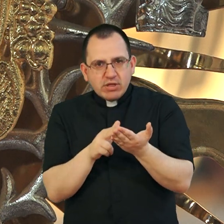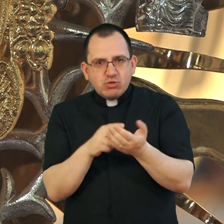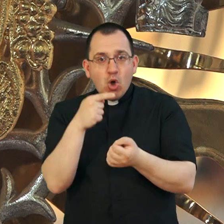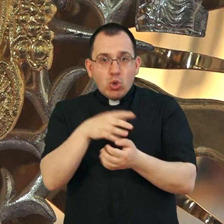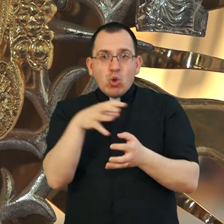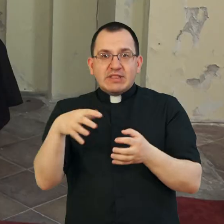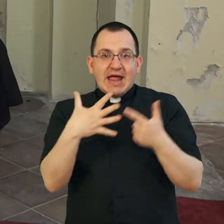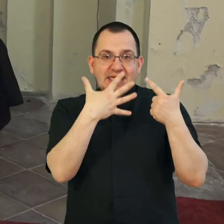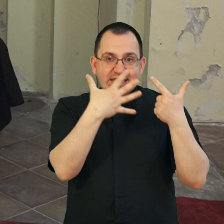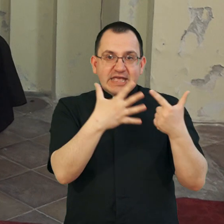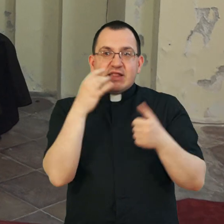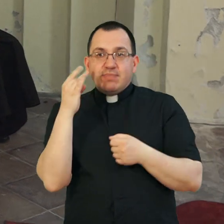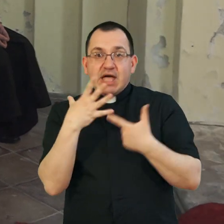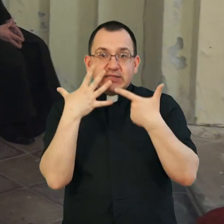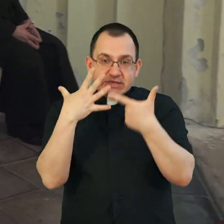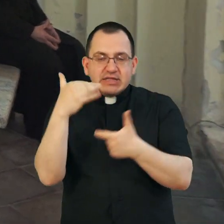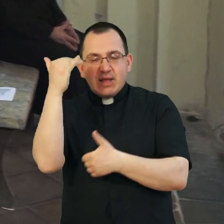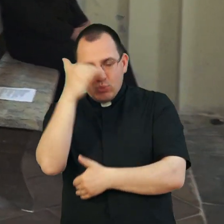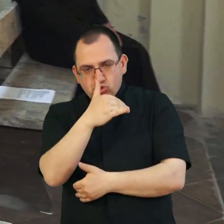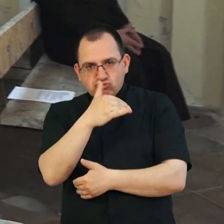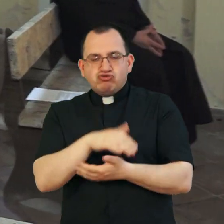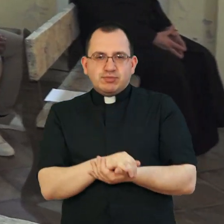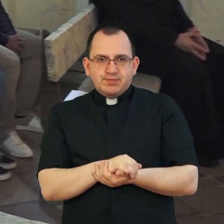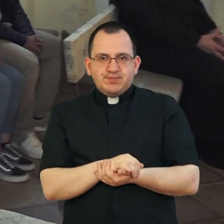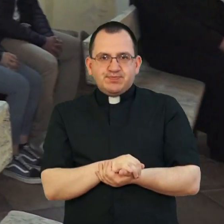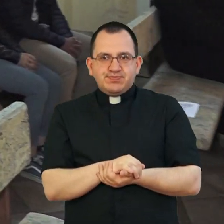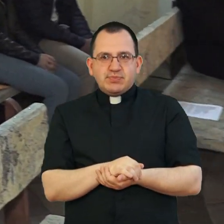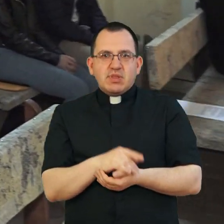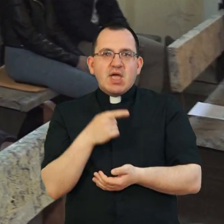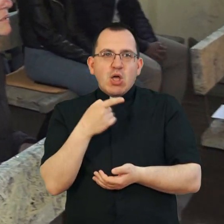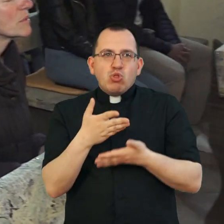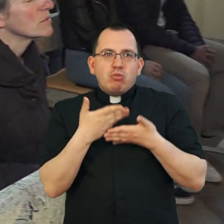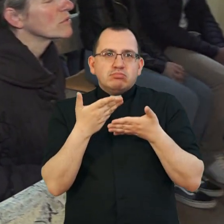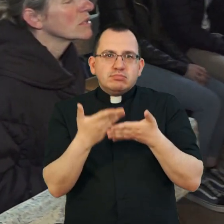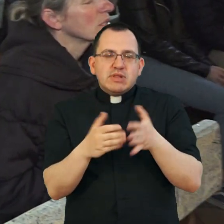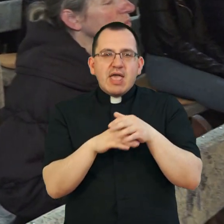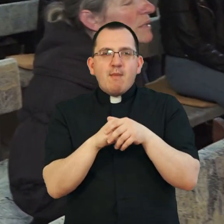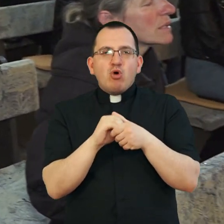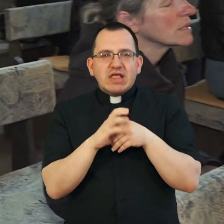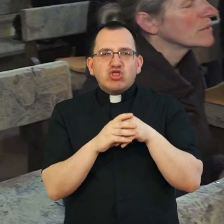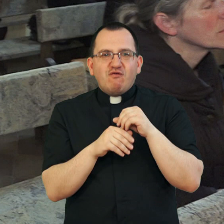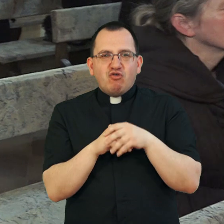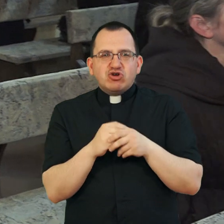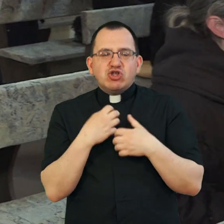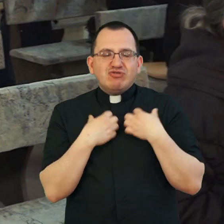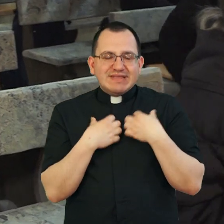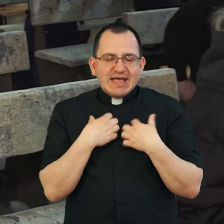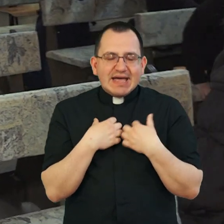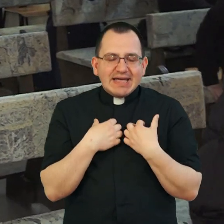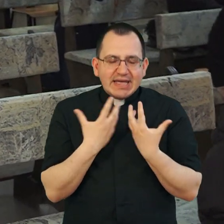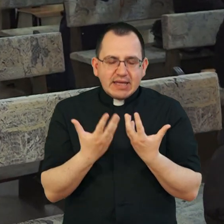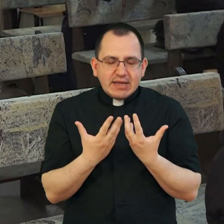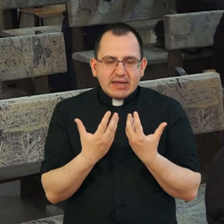i 7 noći. Pobožnost jerihonskog bdjenja izraz je zadovoljštine za grijehe, dijelo pokore i žrtve te svjedočenje